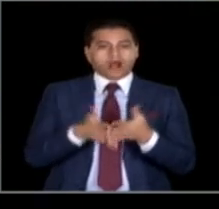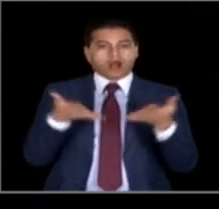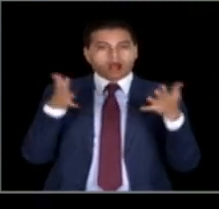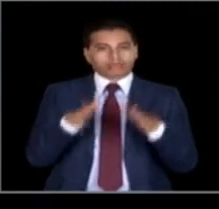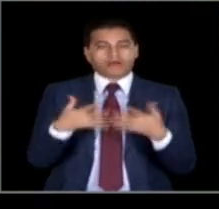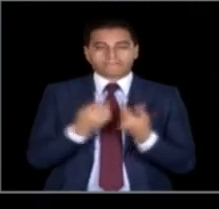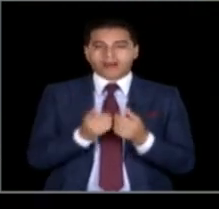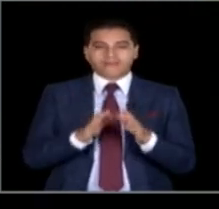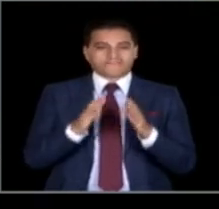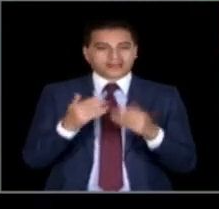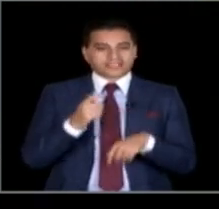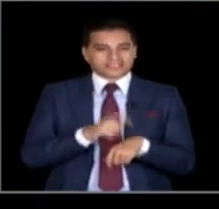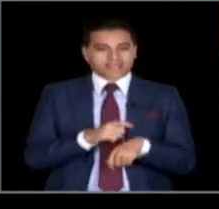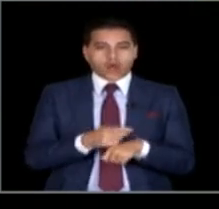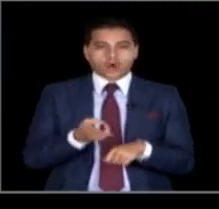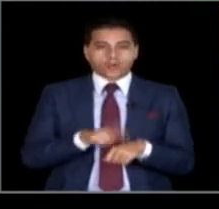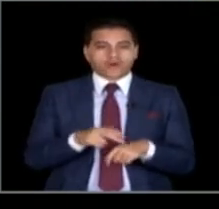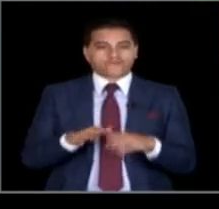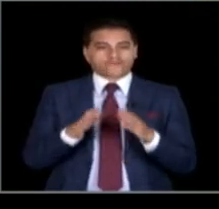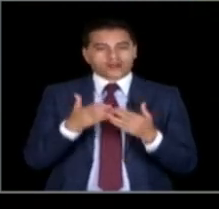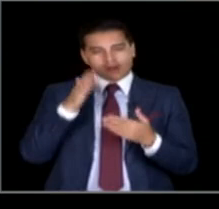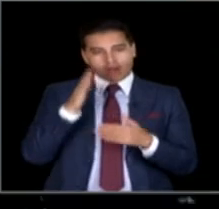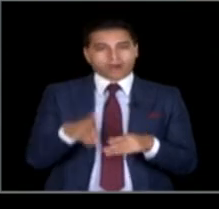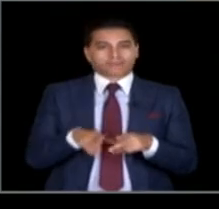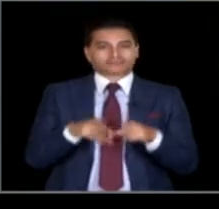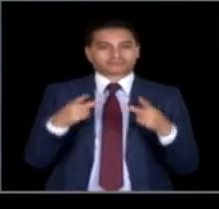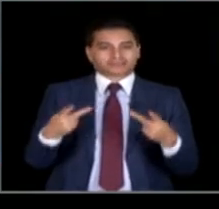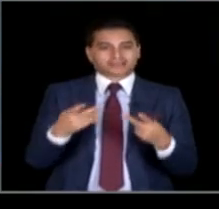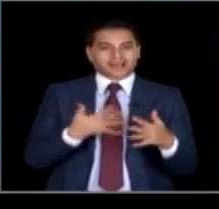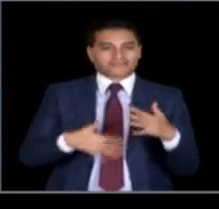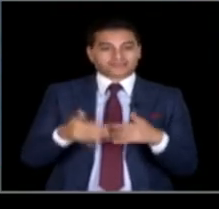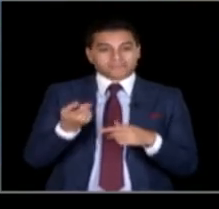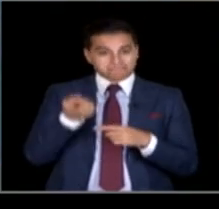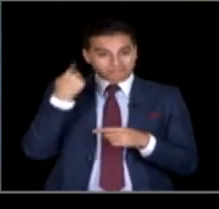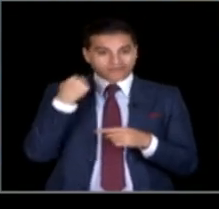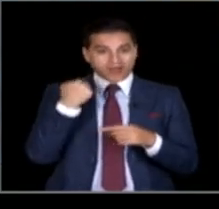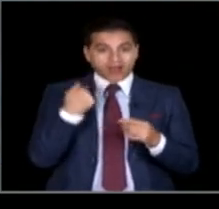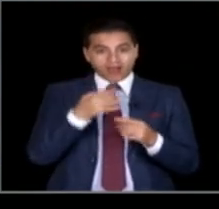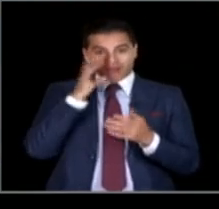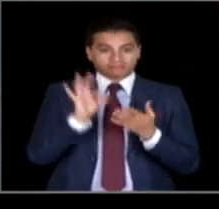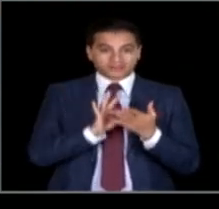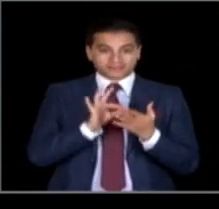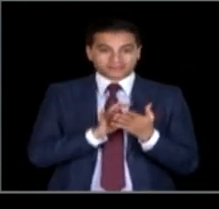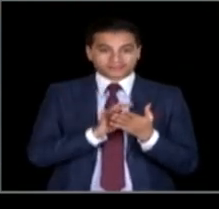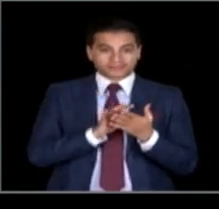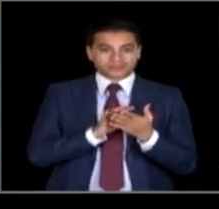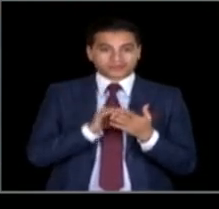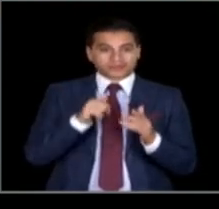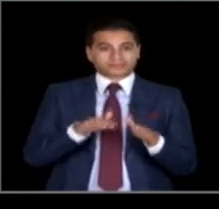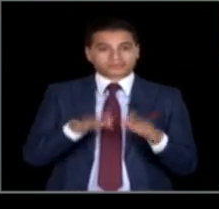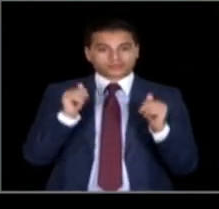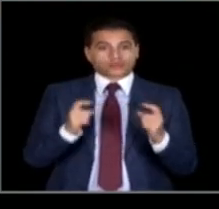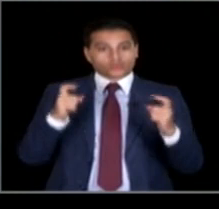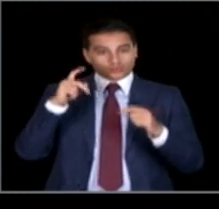فريق الساعة موسم الثاني للعباقرة قادرون باختلاف. المرة اللي فاتت ما حالفناش الحظ وطلعنا من دور